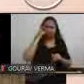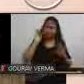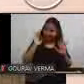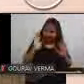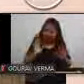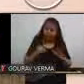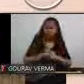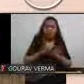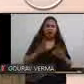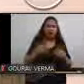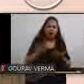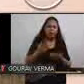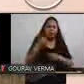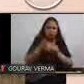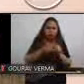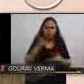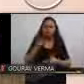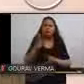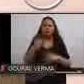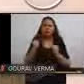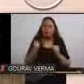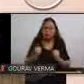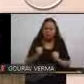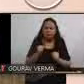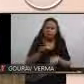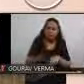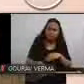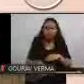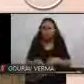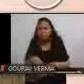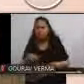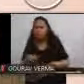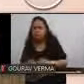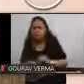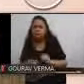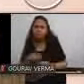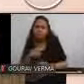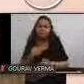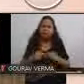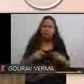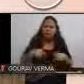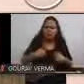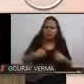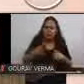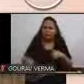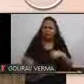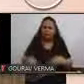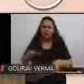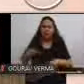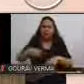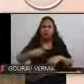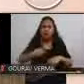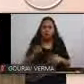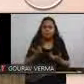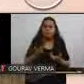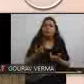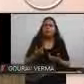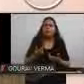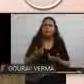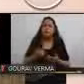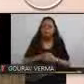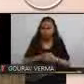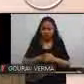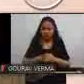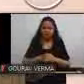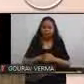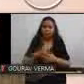at 2 years, they're sitting and rocking, they start self-stimulation, what we call. Aankhon mein poke karna, apne